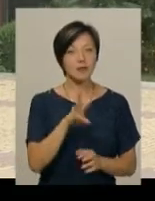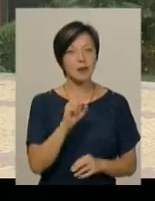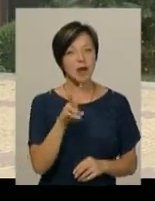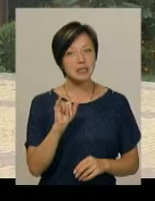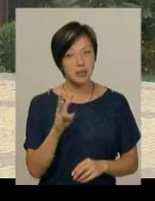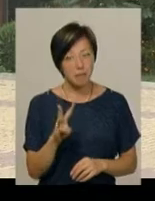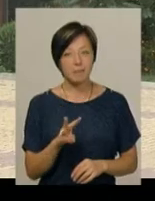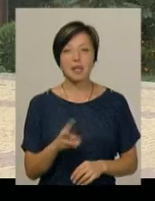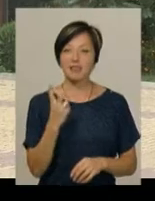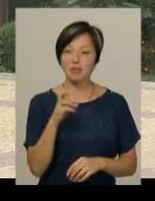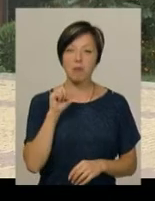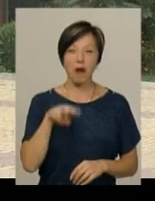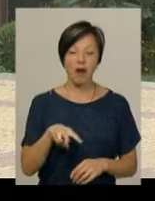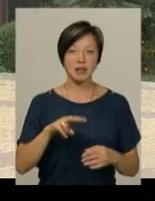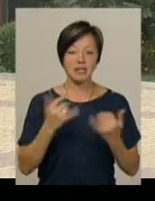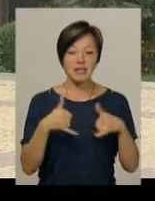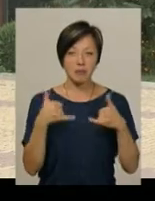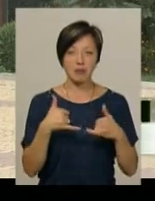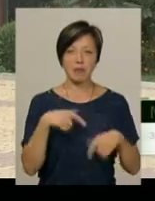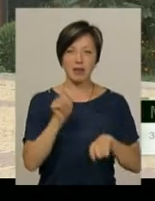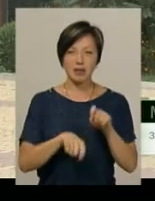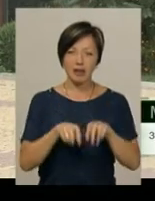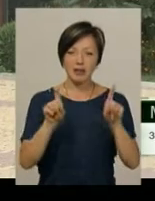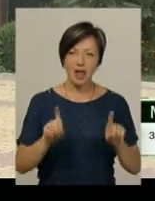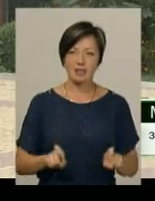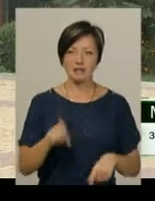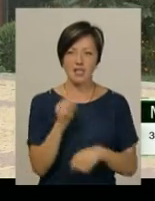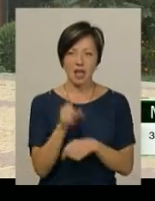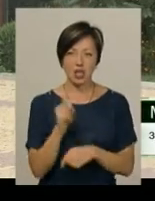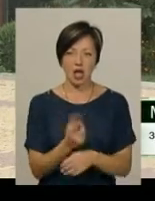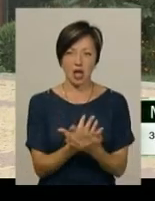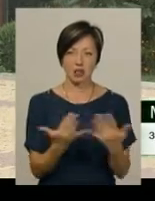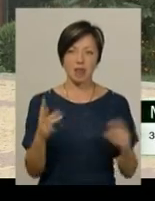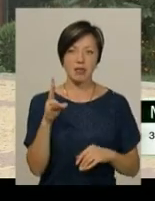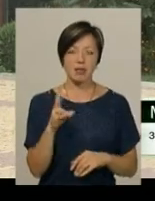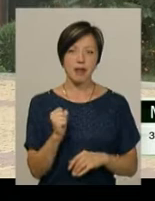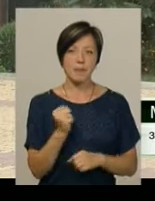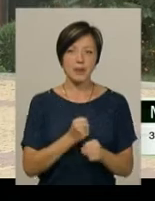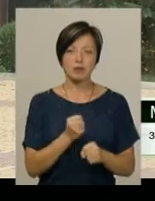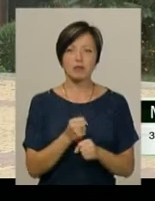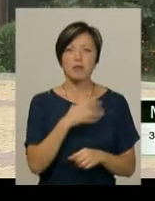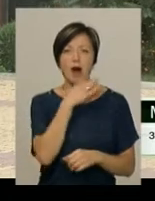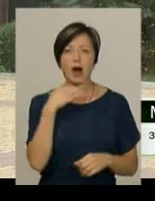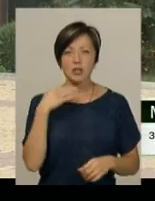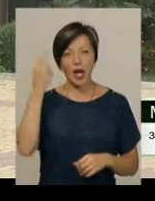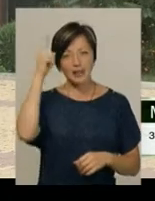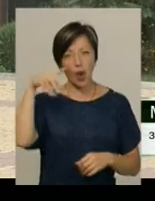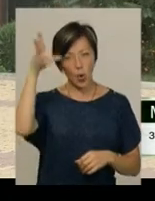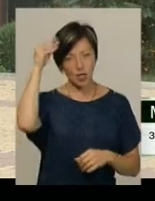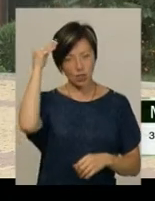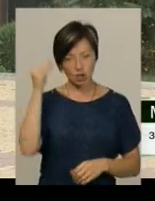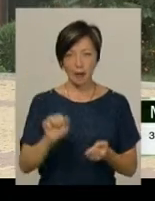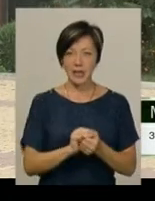200 балів з хімії. Ми розв'язували дуже багато тестів, задач, напрацьовували багато теоретичних матеріалів,